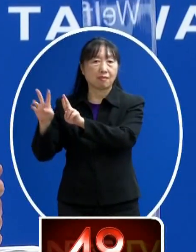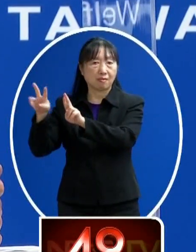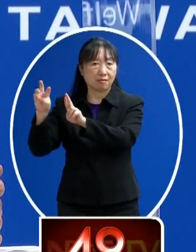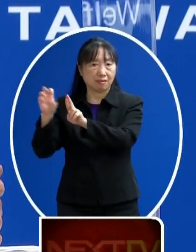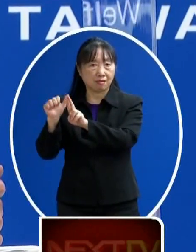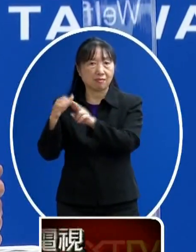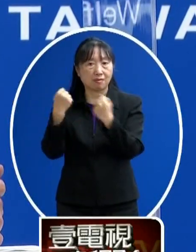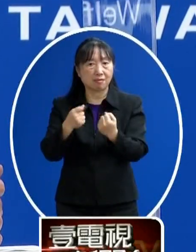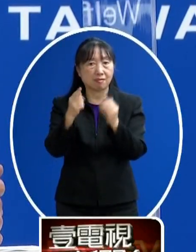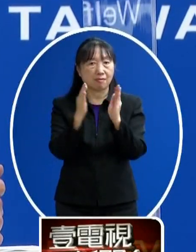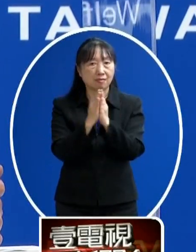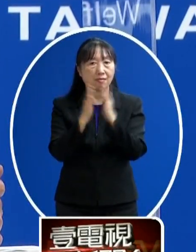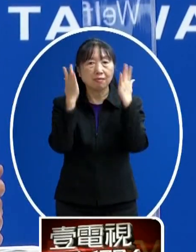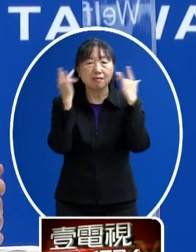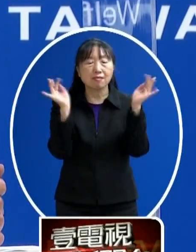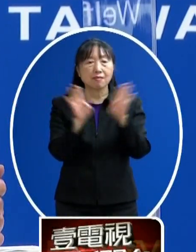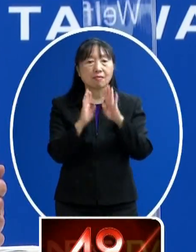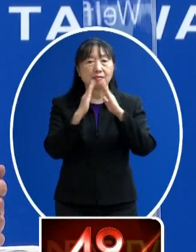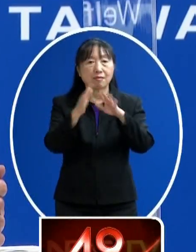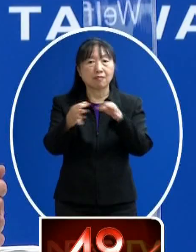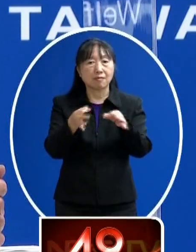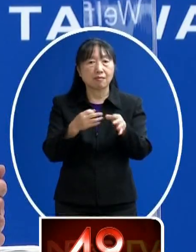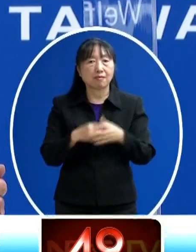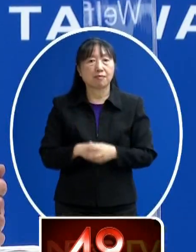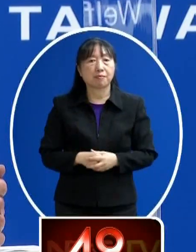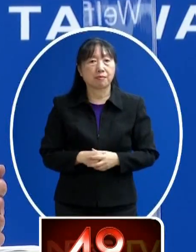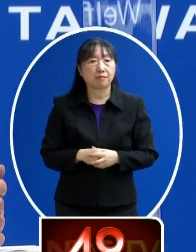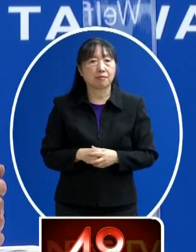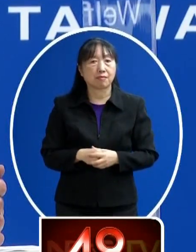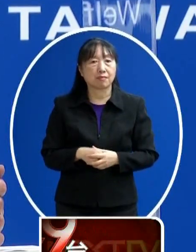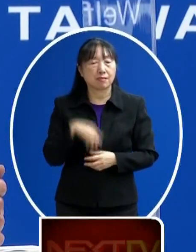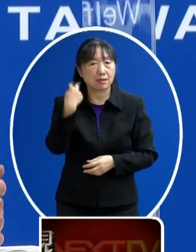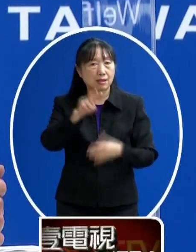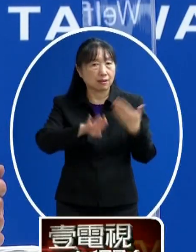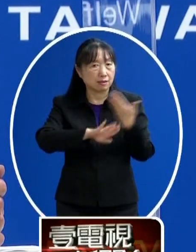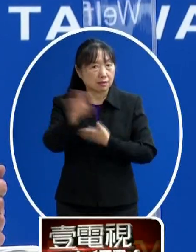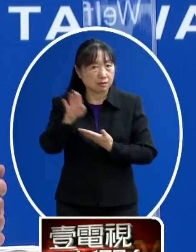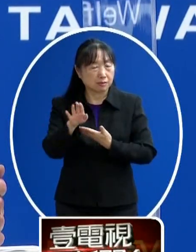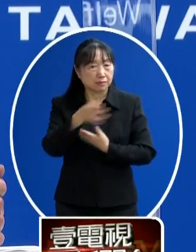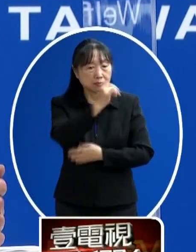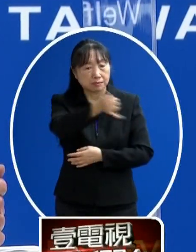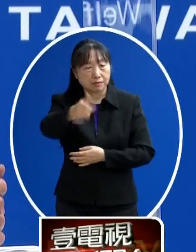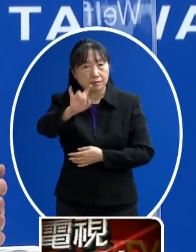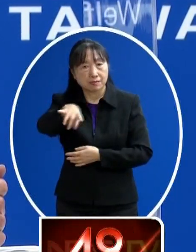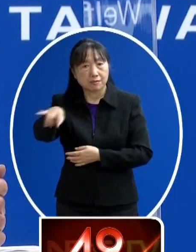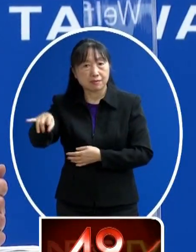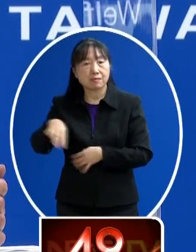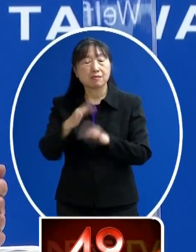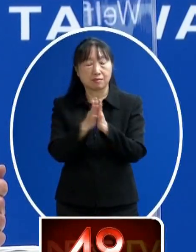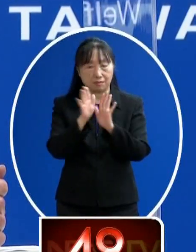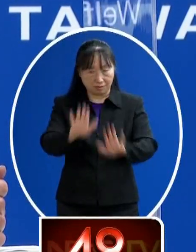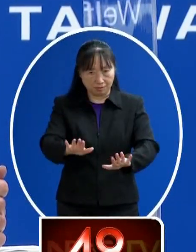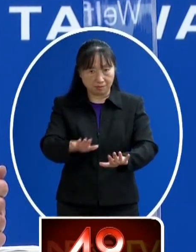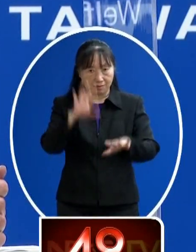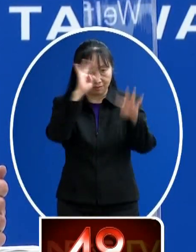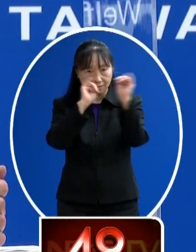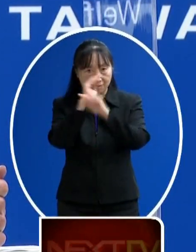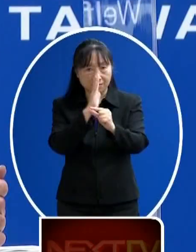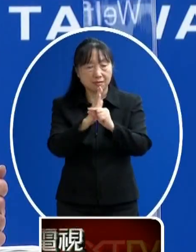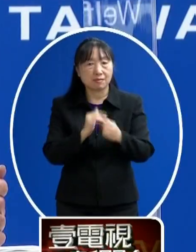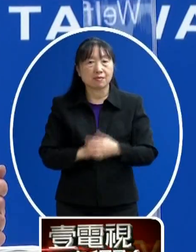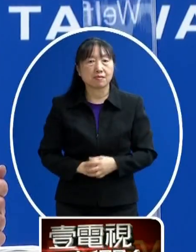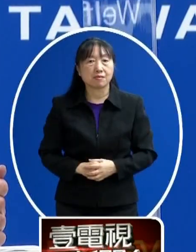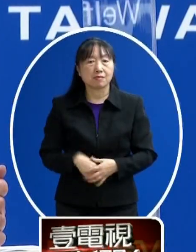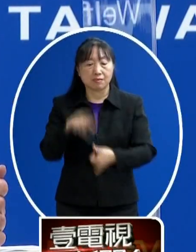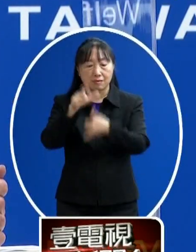在桃园南门市场，那其他还有一些相关的轨迹我们现在在厘清中。那